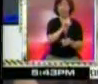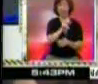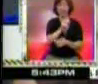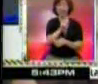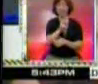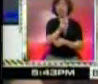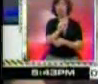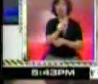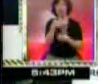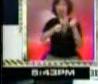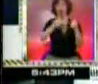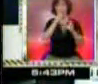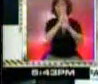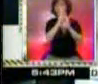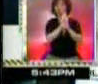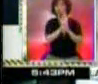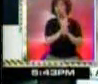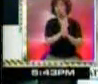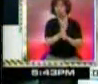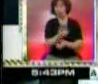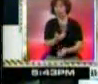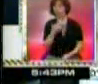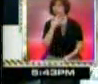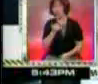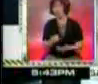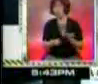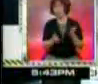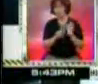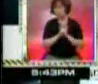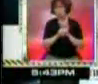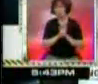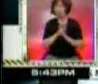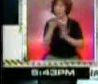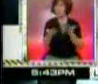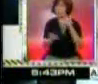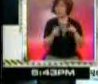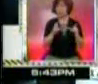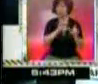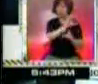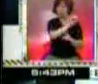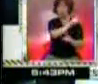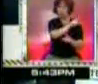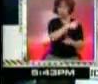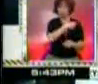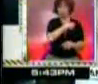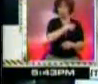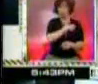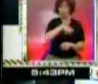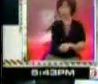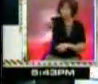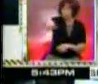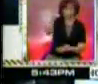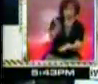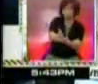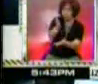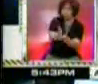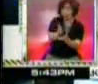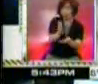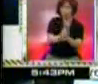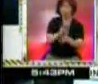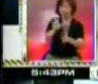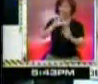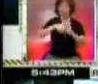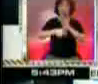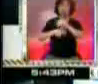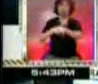puti. Okay. Para maging patas po tayo. Baka naman po, pinapara ni Kernel, ayaw pong kumaran itong anak ninyo, nagpahabol.